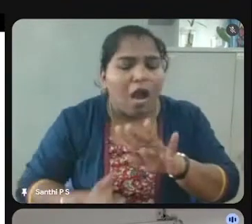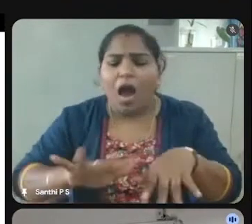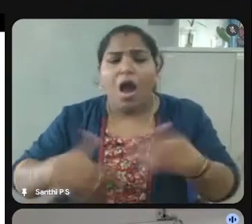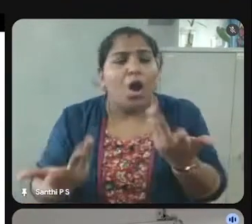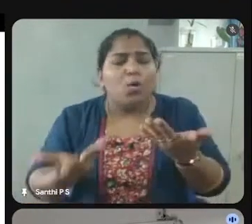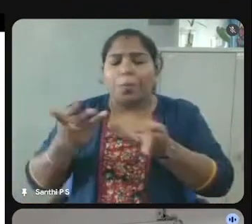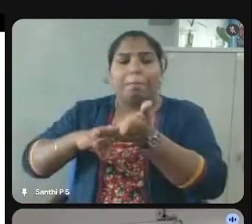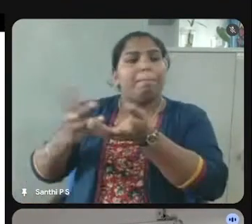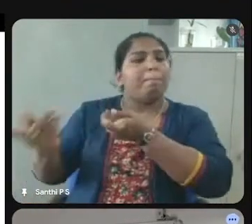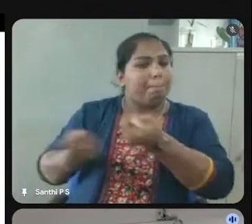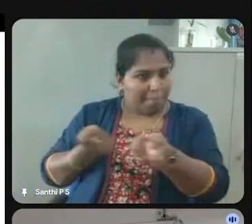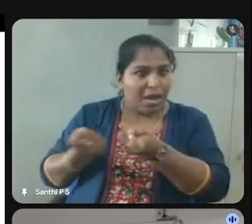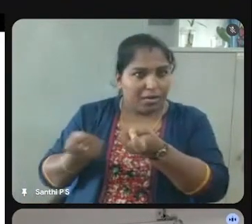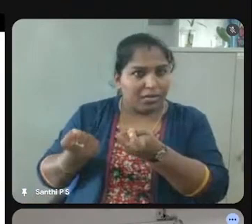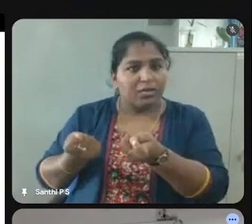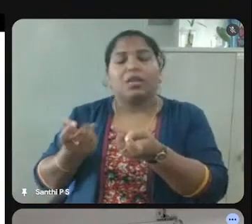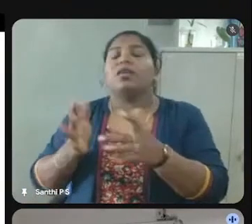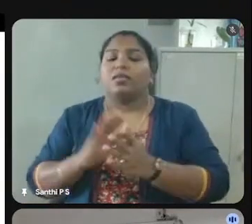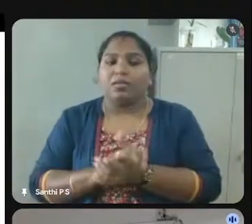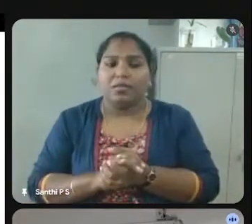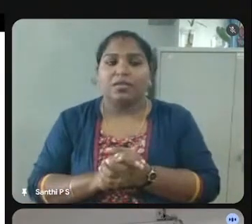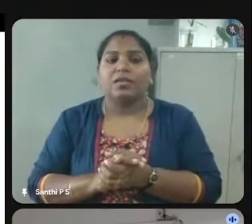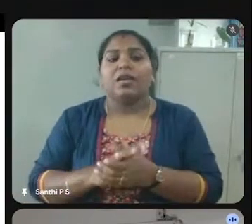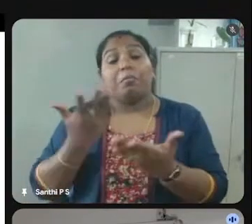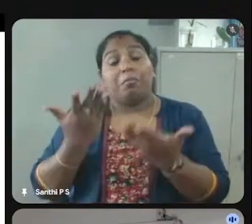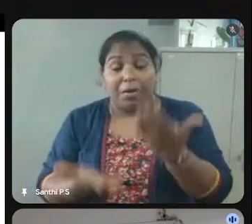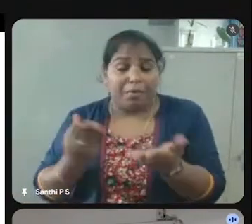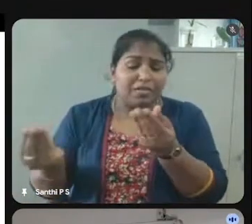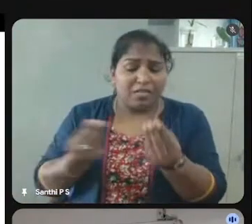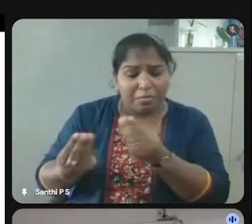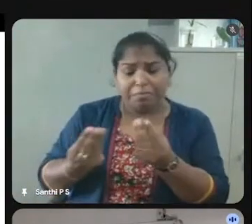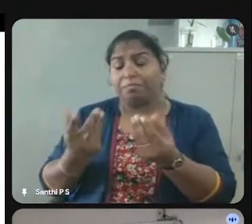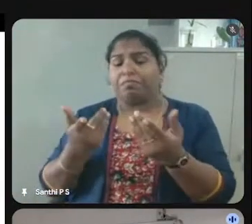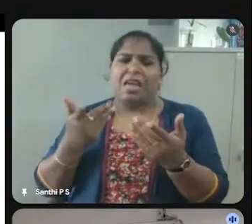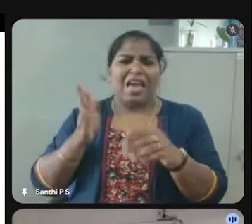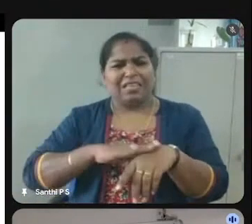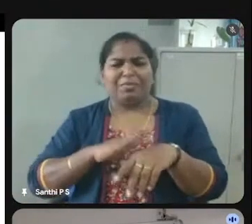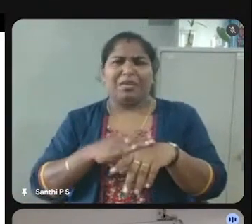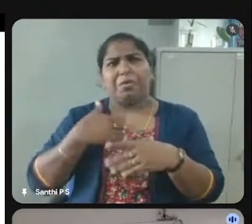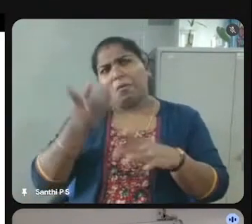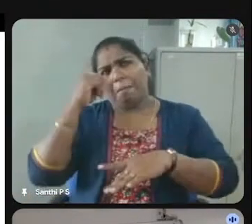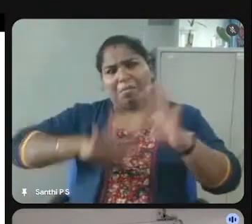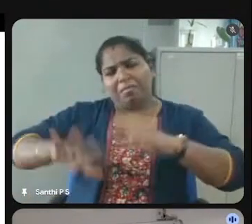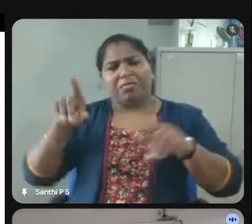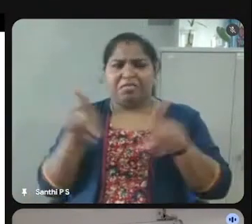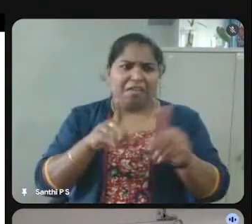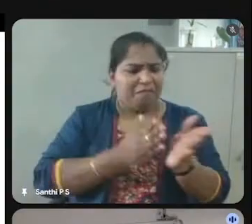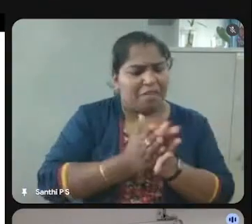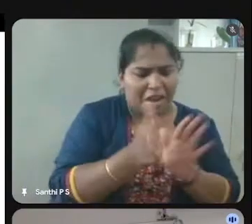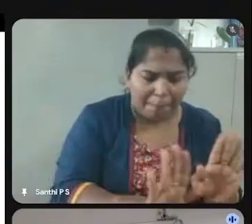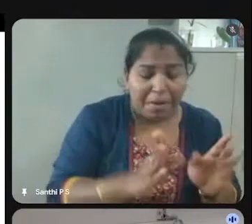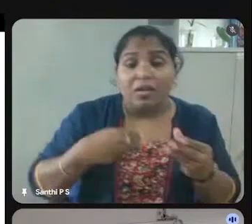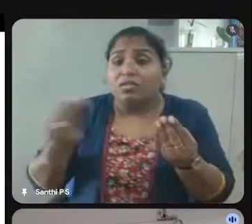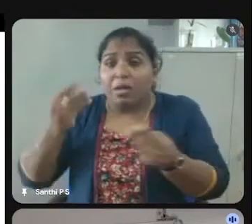കാര്യങ്ങളും നമ്മൾ നേരിടേണ്ടി വരുന്നുണ്ട്. ചിലത് നമ്മൾ ായിട്ടുള്ളതായിരിക്കാം, ചിലത് പ്രതീക്ഷിക്കുന്നത് തന്നെ ആയിരിക്കാം, ചിലത് നമ്മൾ വിചാരിക്കുന്ന രീതിയിൽ നടക്കുന്നു,